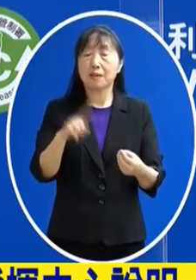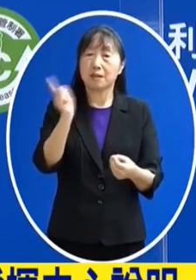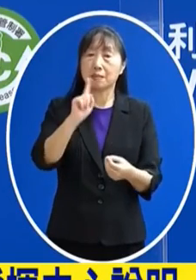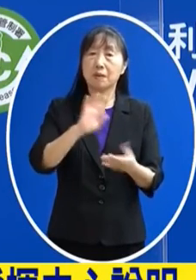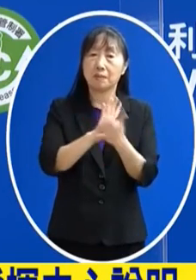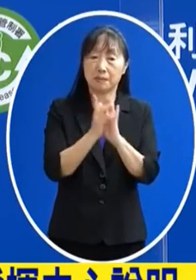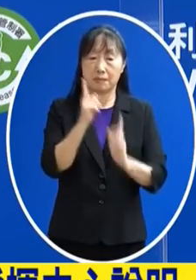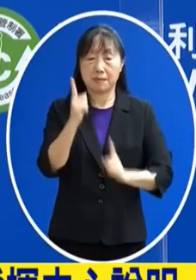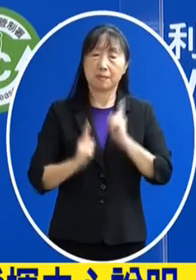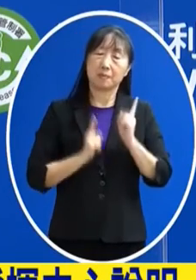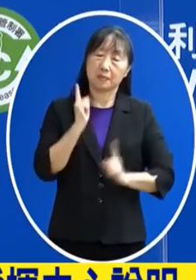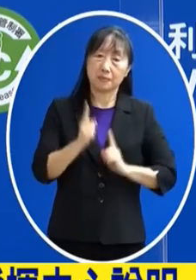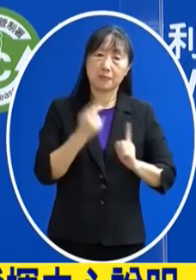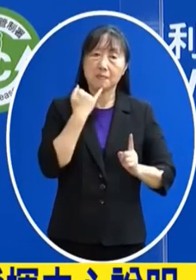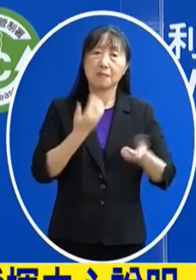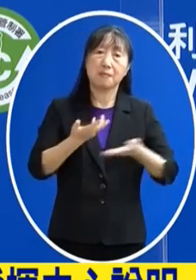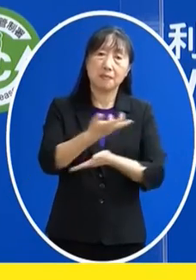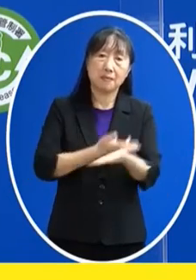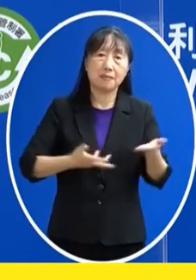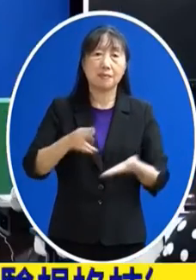是我们现在在研议的方向。